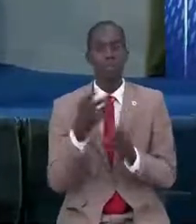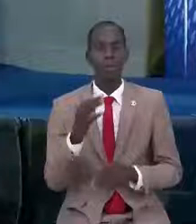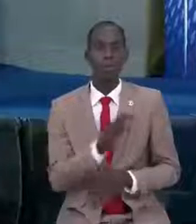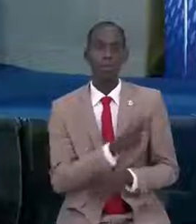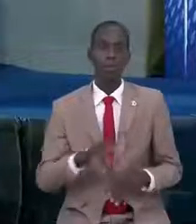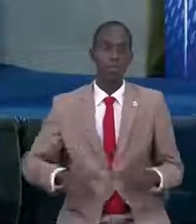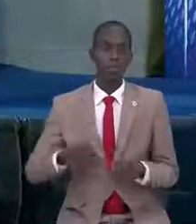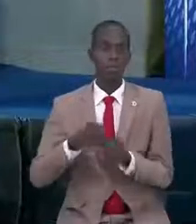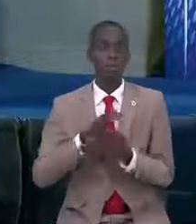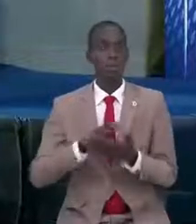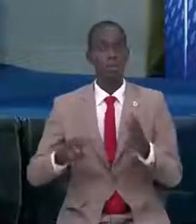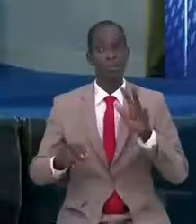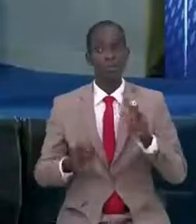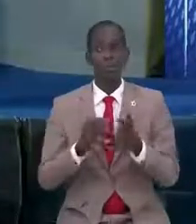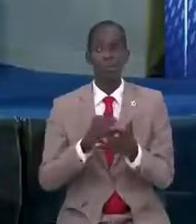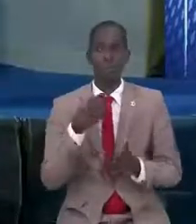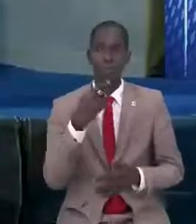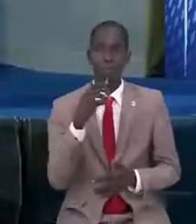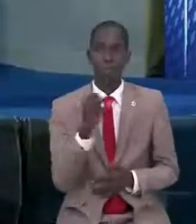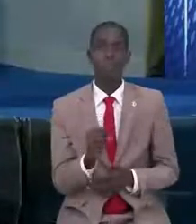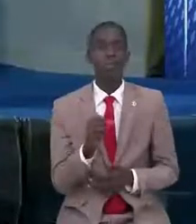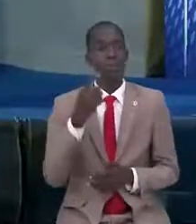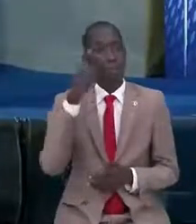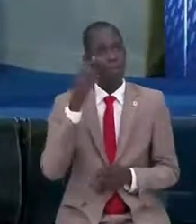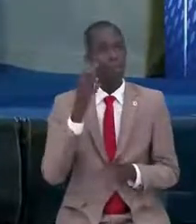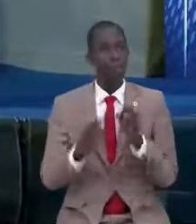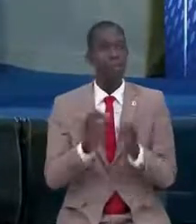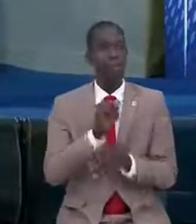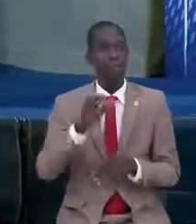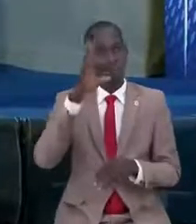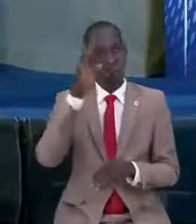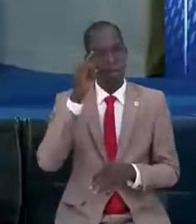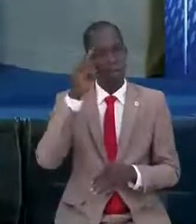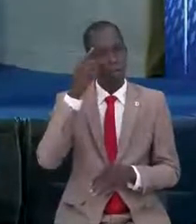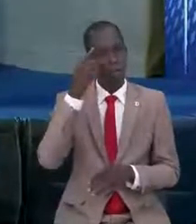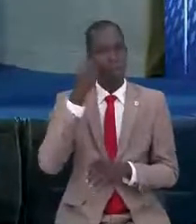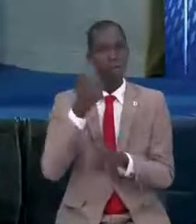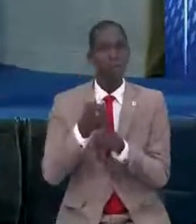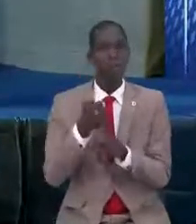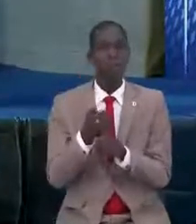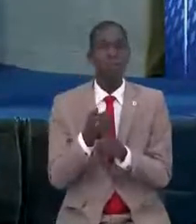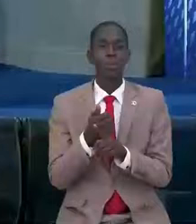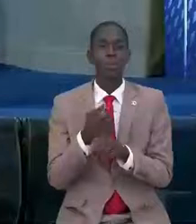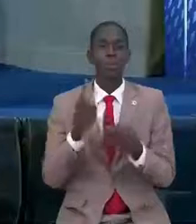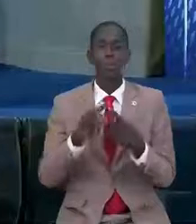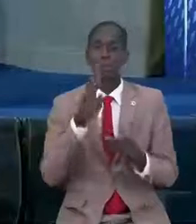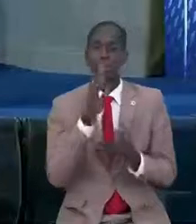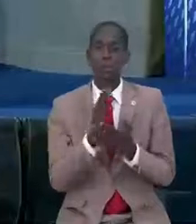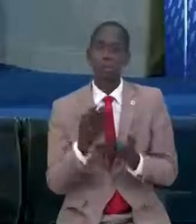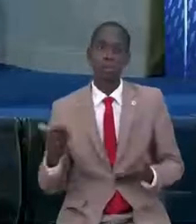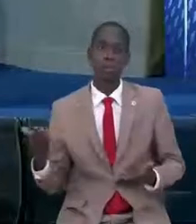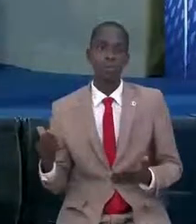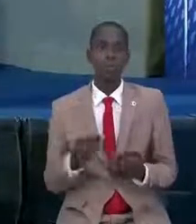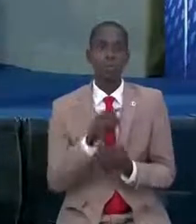Christ. Verset 3. Si quelqu'un pense être quelque